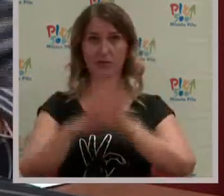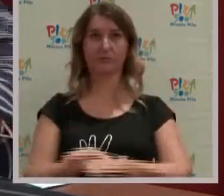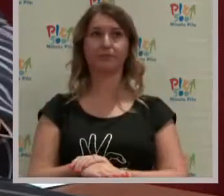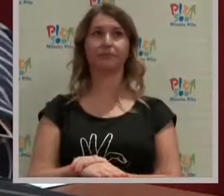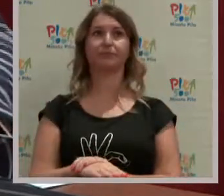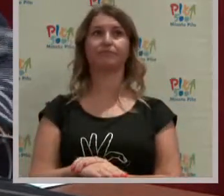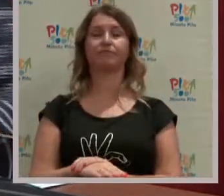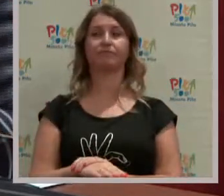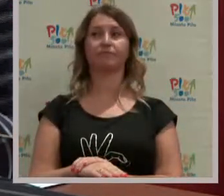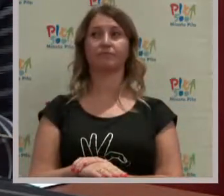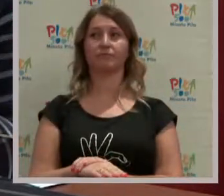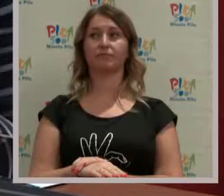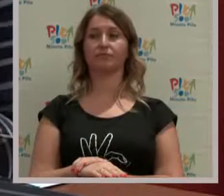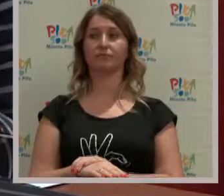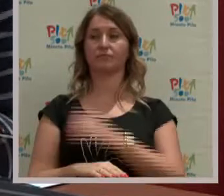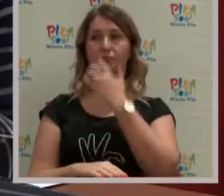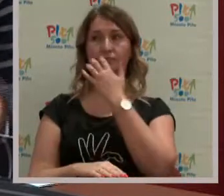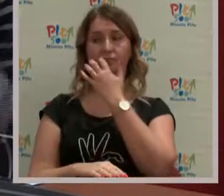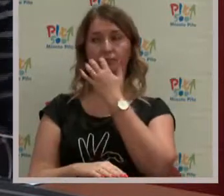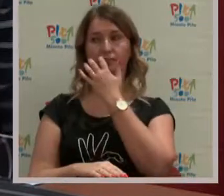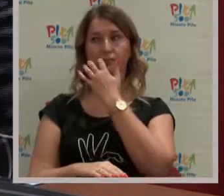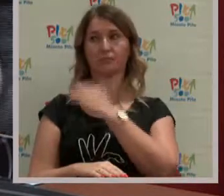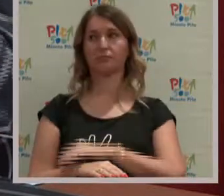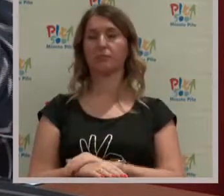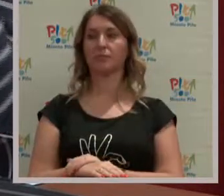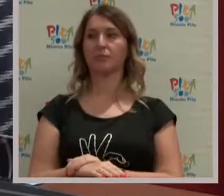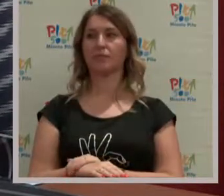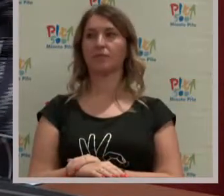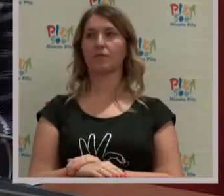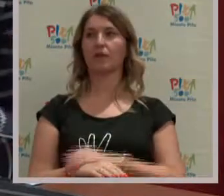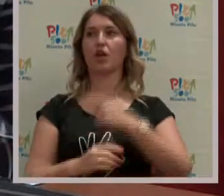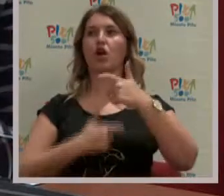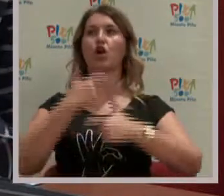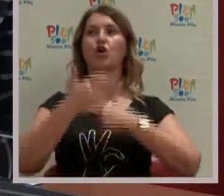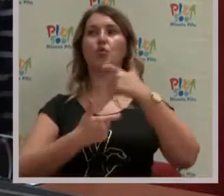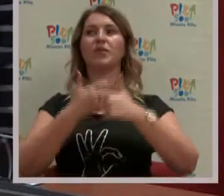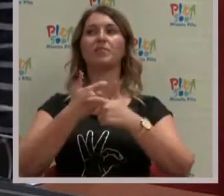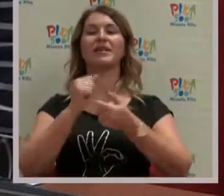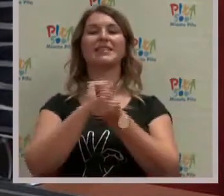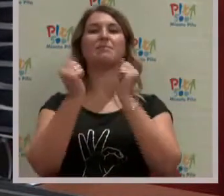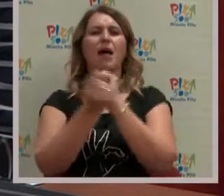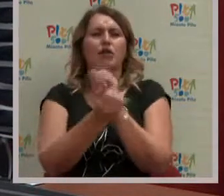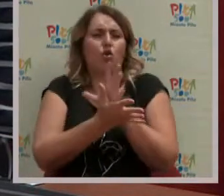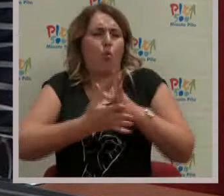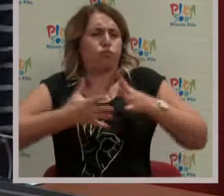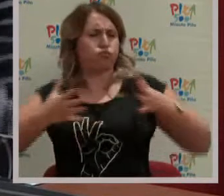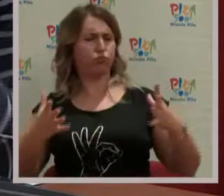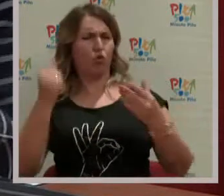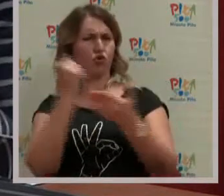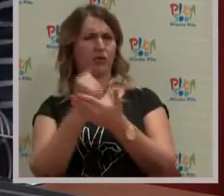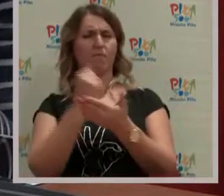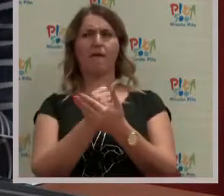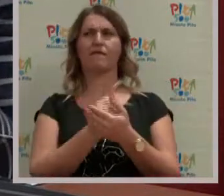ramach tego projektu uchwały o zmianie wieloletniej prognozy finansowej dokonujemy zmiany w zakresie naszych dużych przedsięwzięć inwestycyjnych to jest